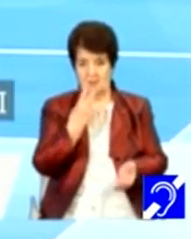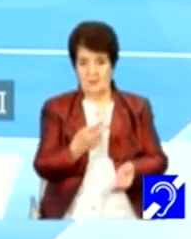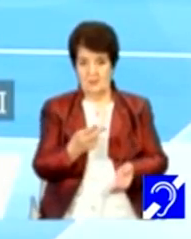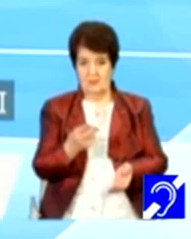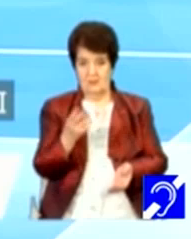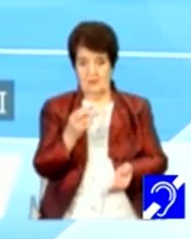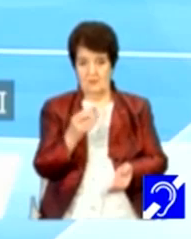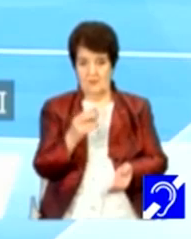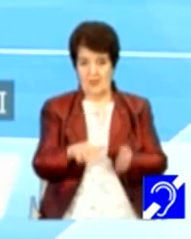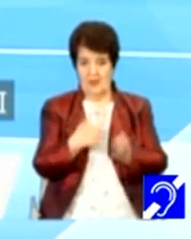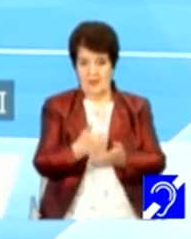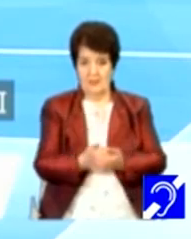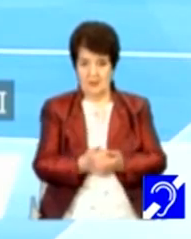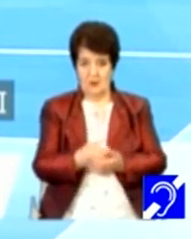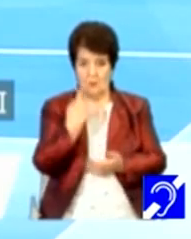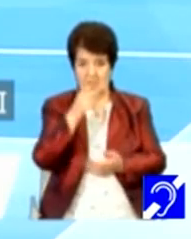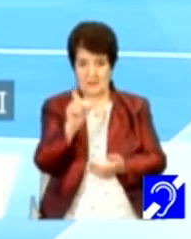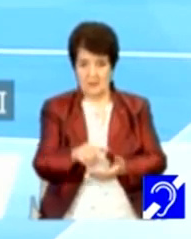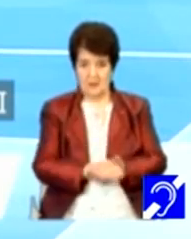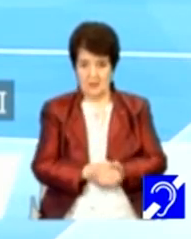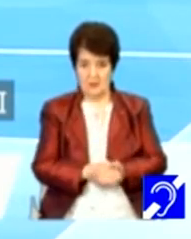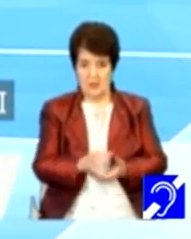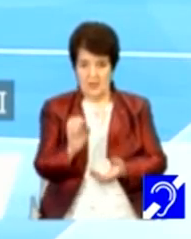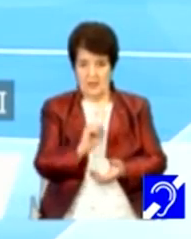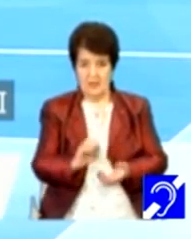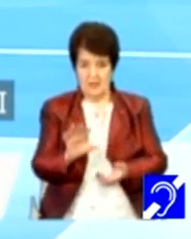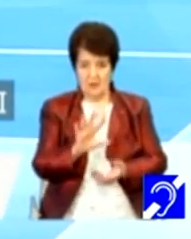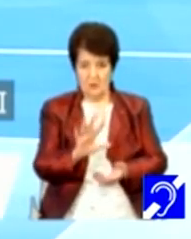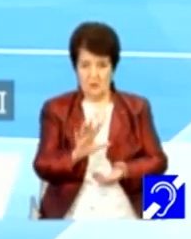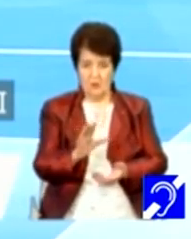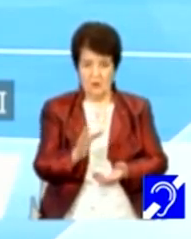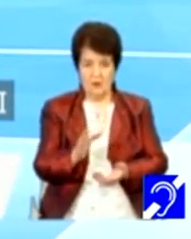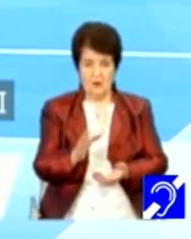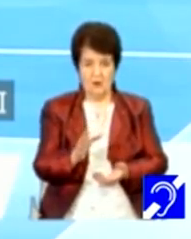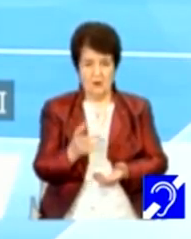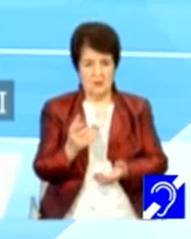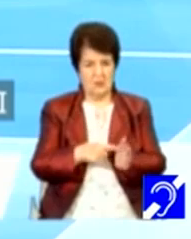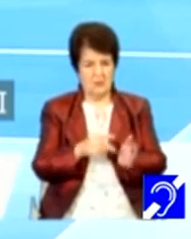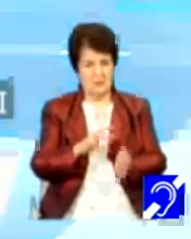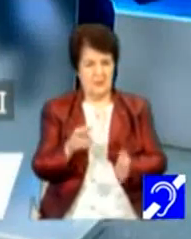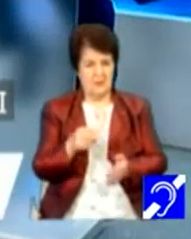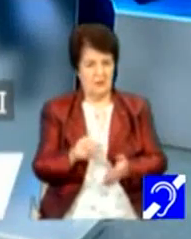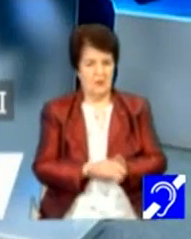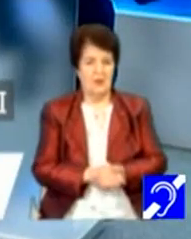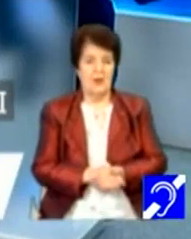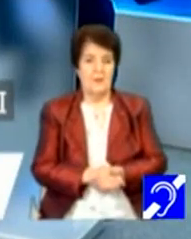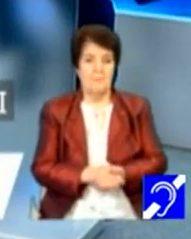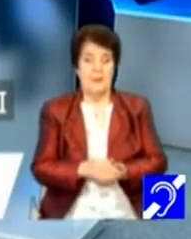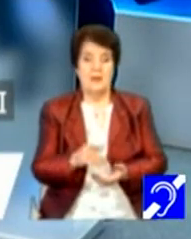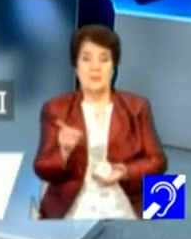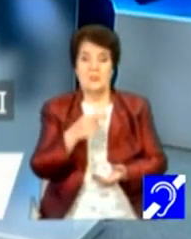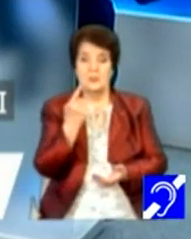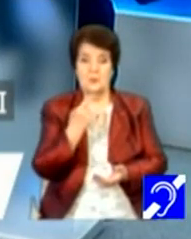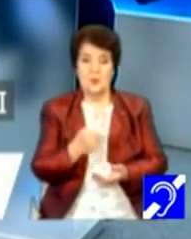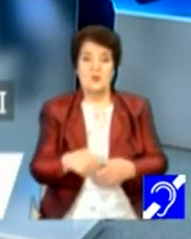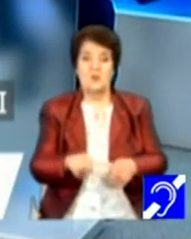liderul clasamentului, dacă împărțeam la euro, ieșea peste 1 milion de euro. Ce le spuneți oamenilor care